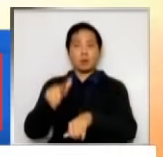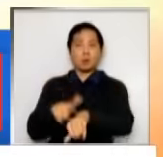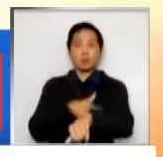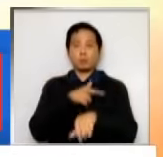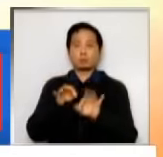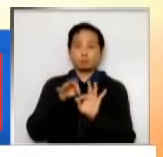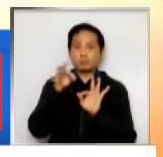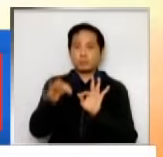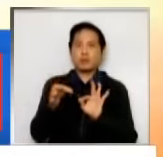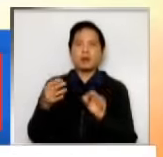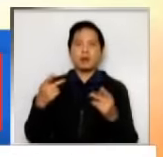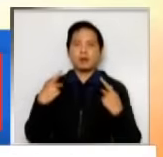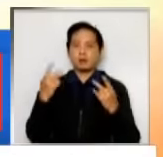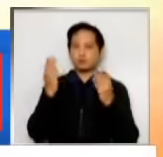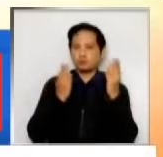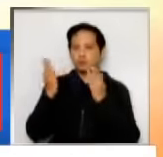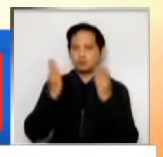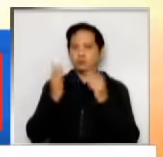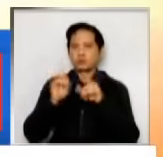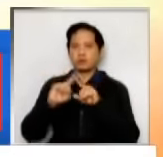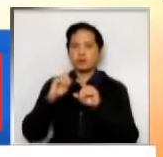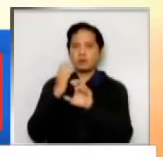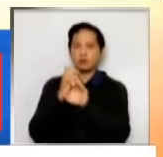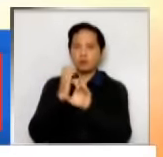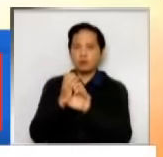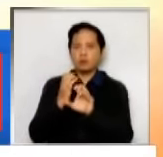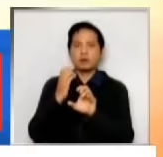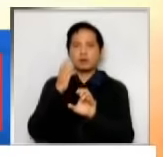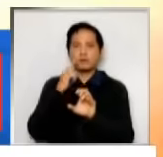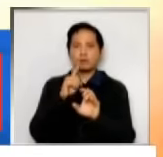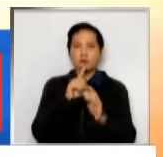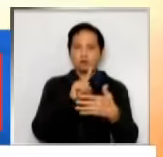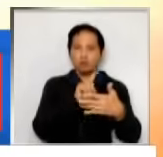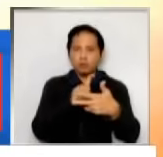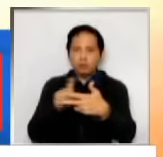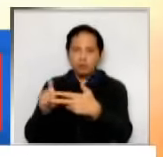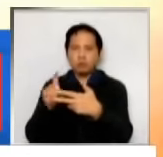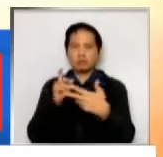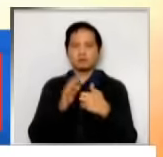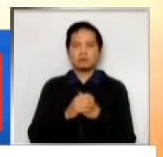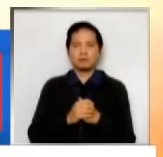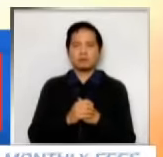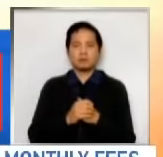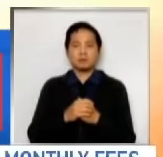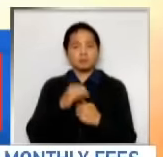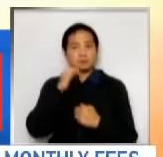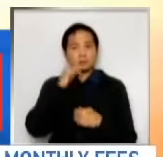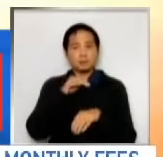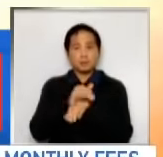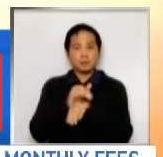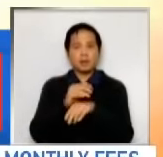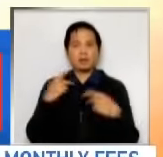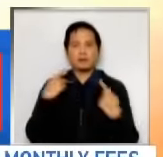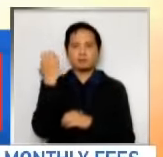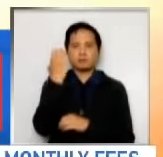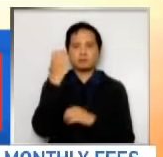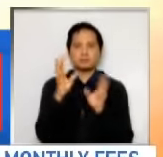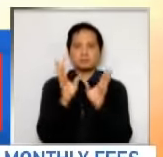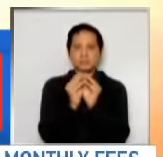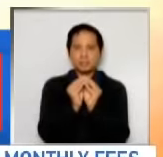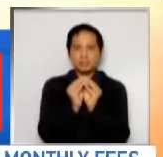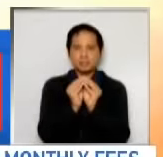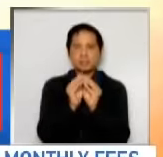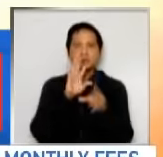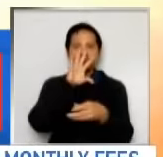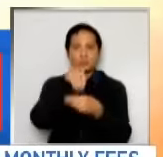ang ating public utility vehicles sa kanilang mga kanya-kanyang ruta. Kung saan po, kagabi po, nagkaroon po kami ng emergency meeting kasama ang LTFRB upang